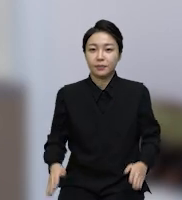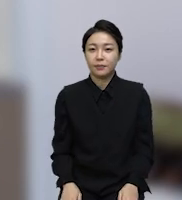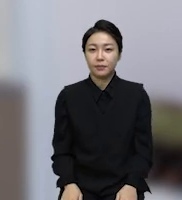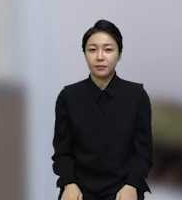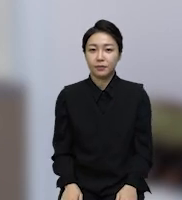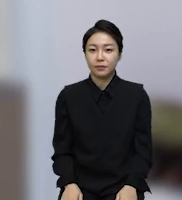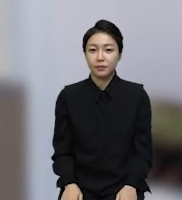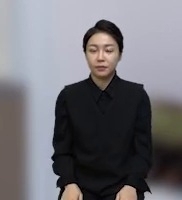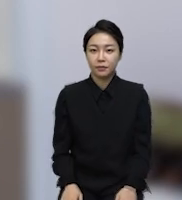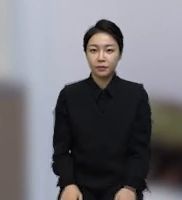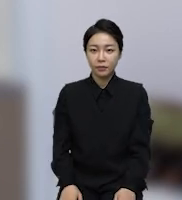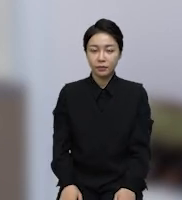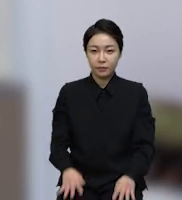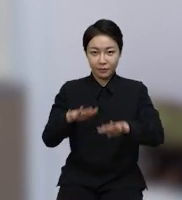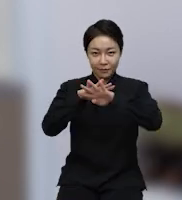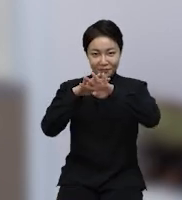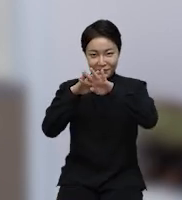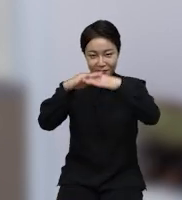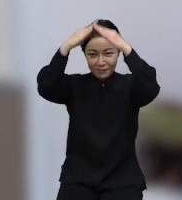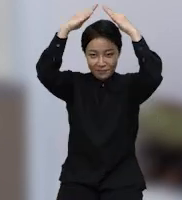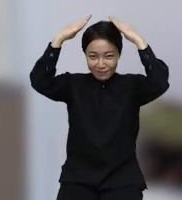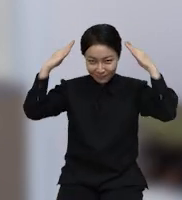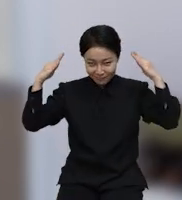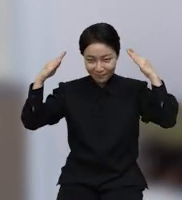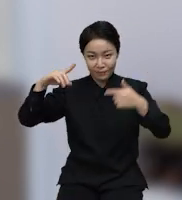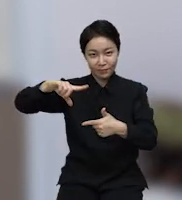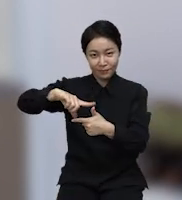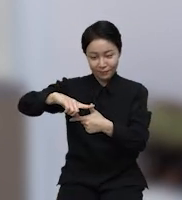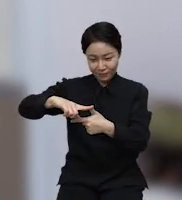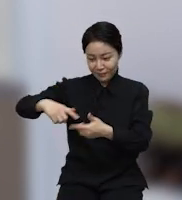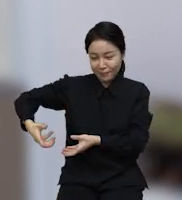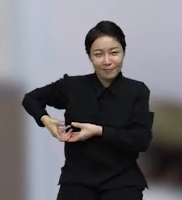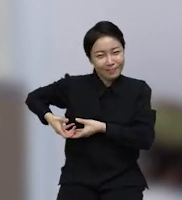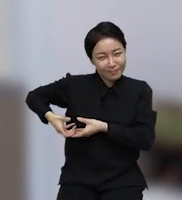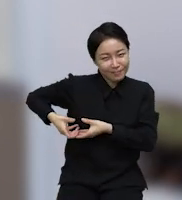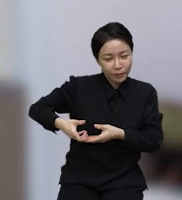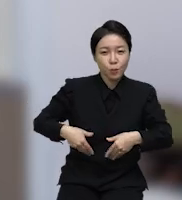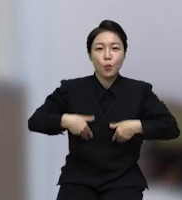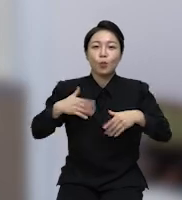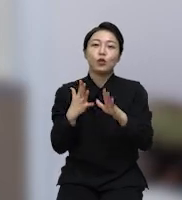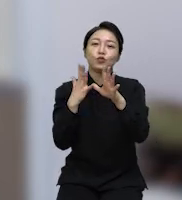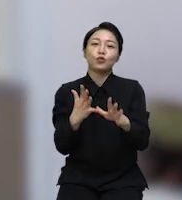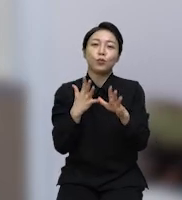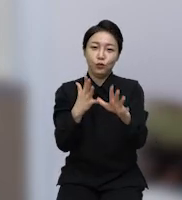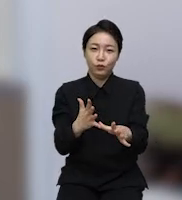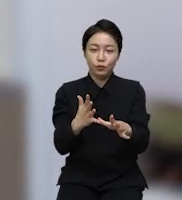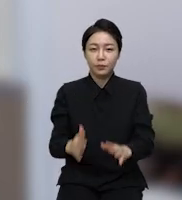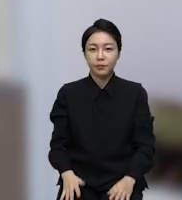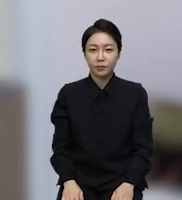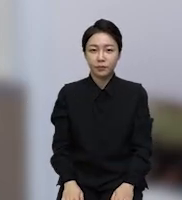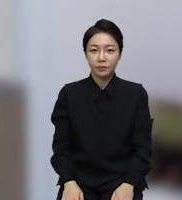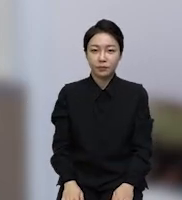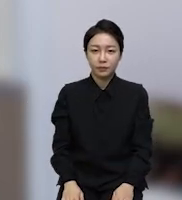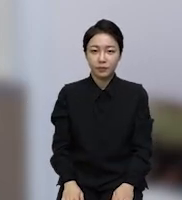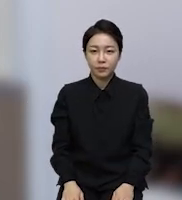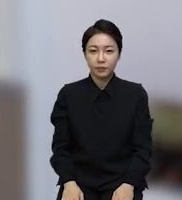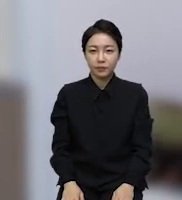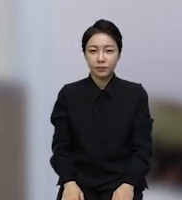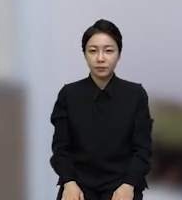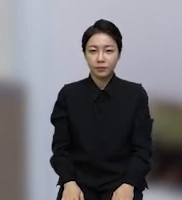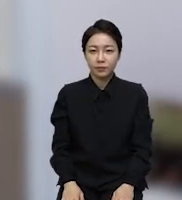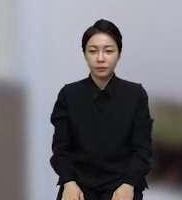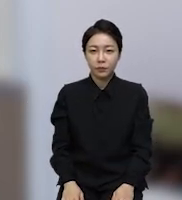본격적으로 시작됩니다. 사람들은 모자를 쓴 채 사각함이나 도시락을 가지고 봄 소풍을